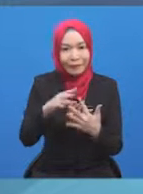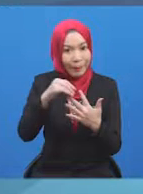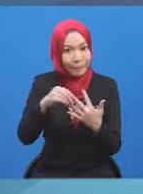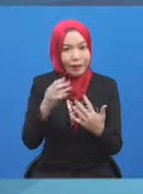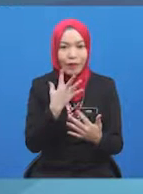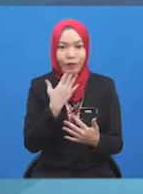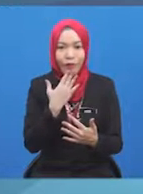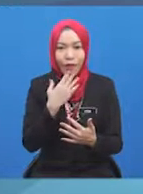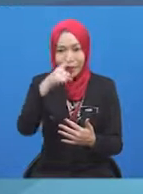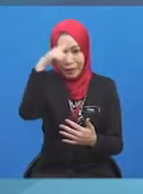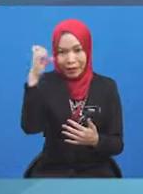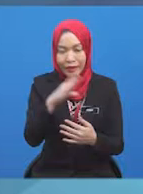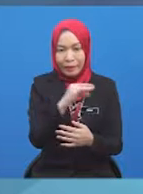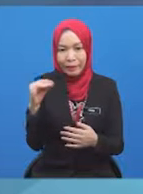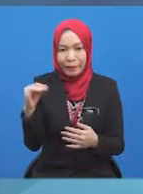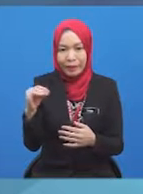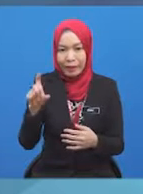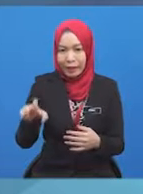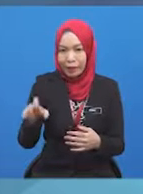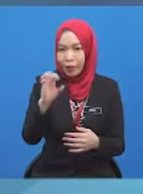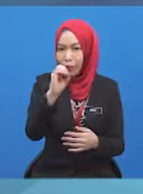Pilih warna hitam dan klik OK.